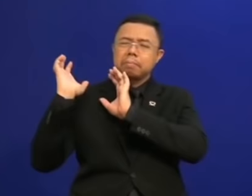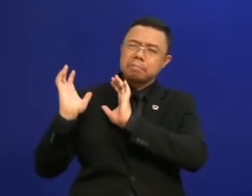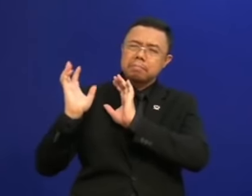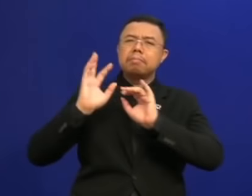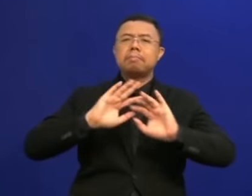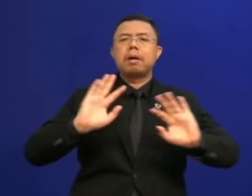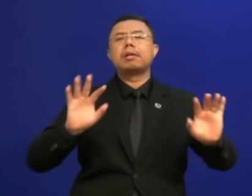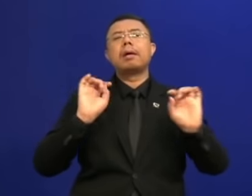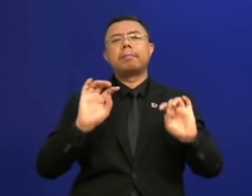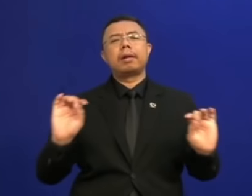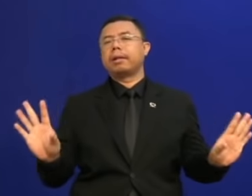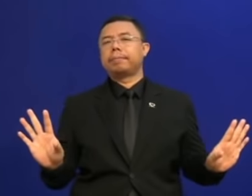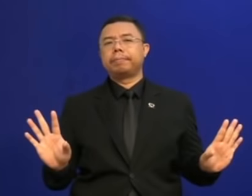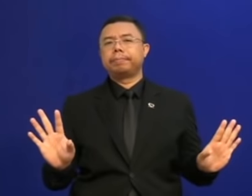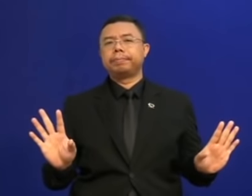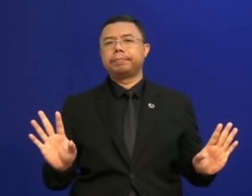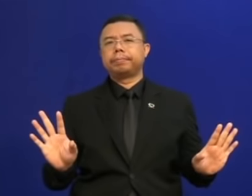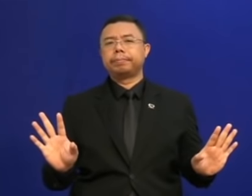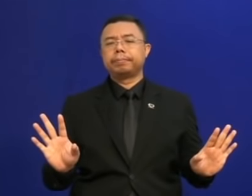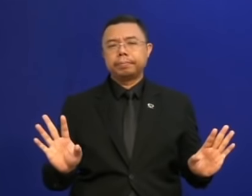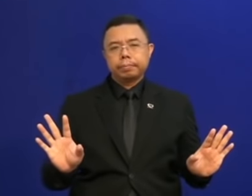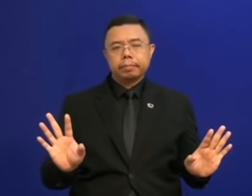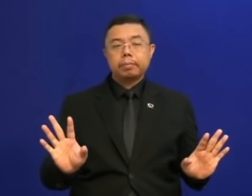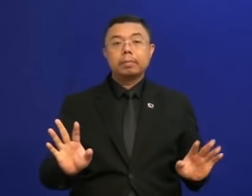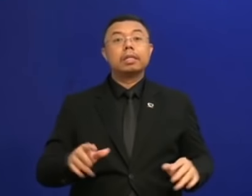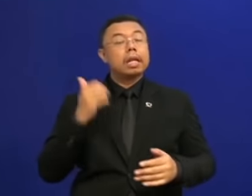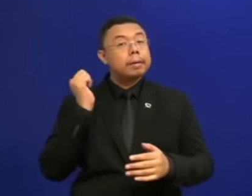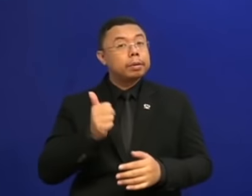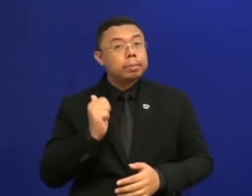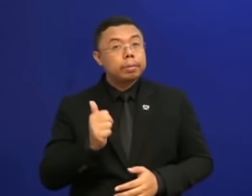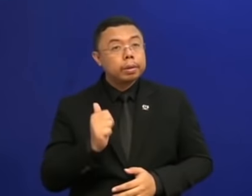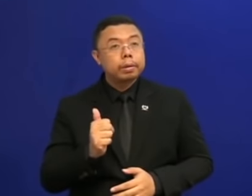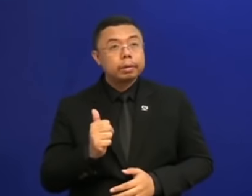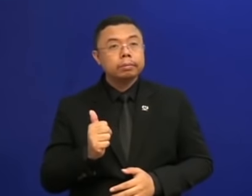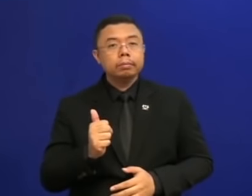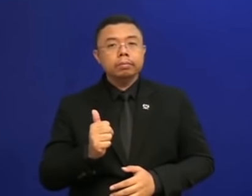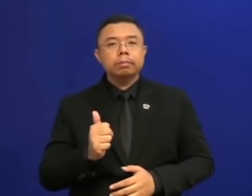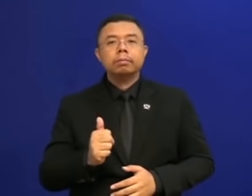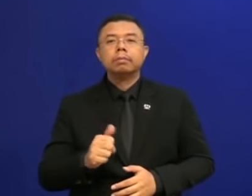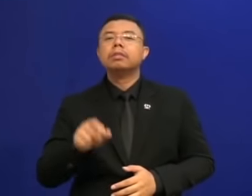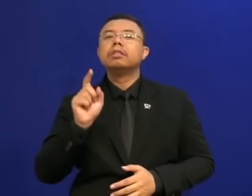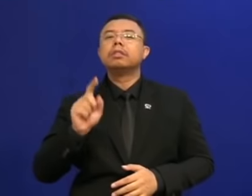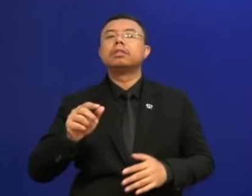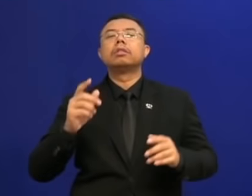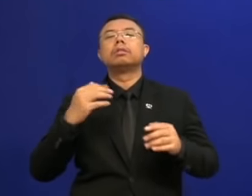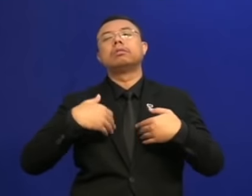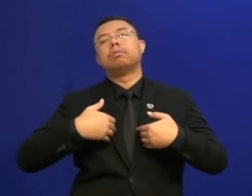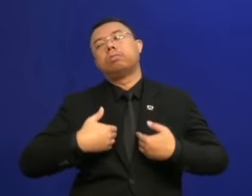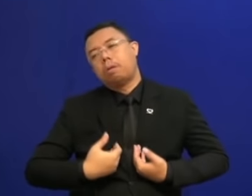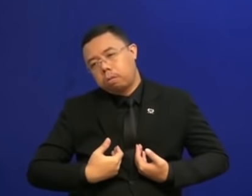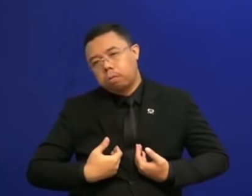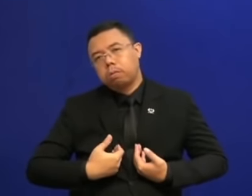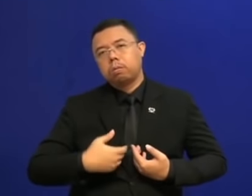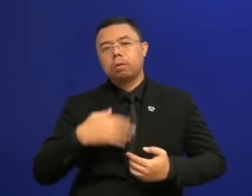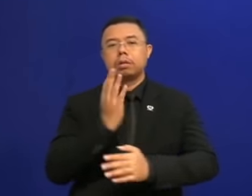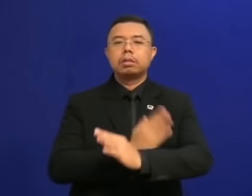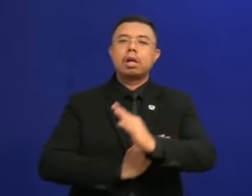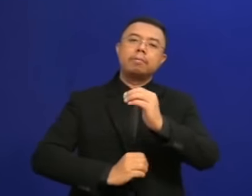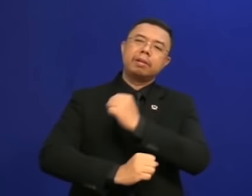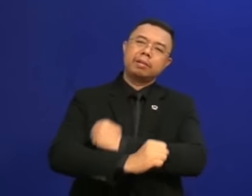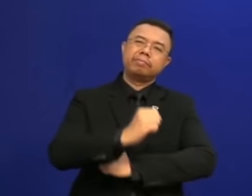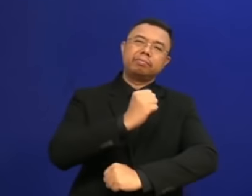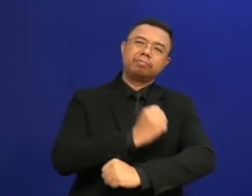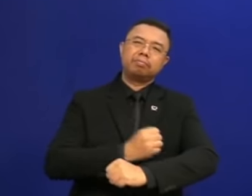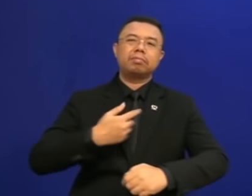berbagai beban-beban yang lain. Dan betul-betul itu melelahkan. Dan